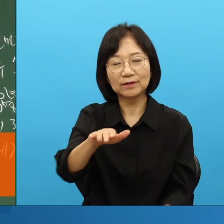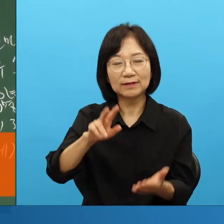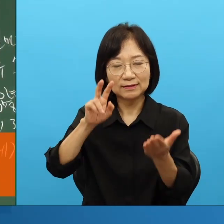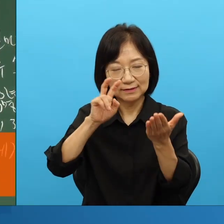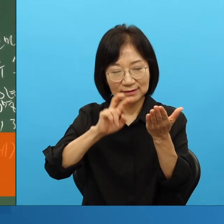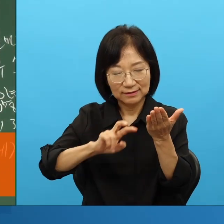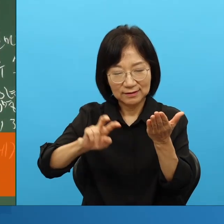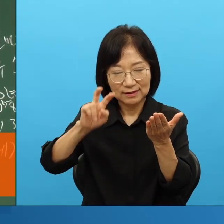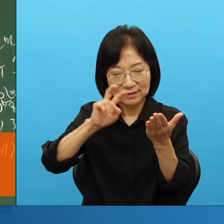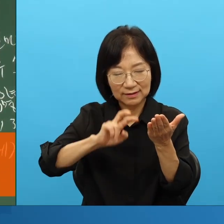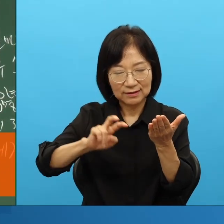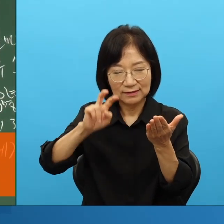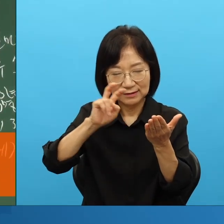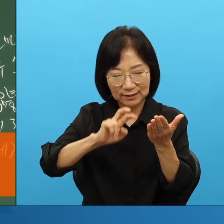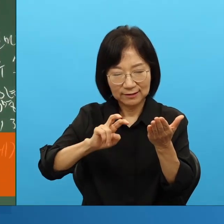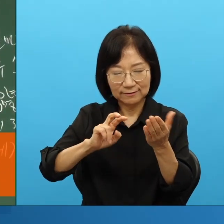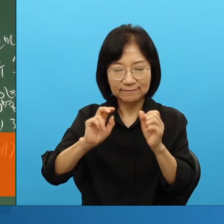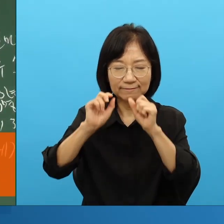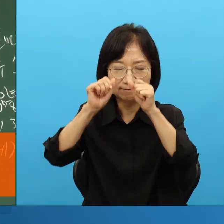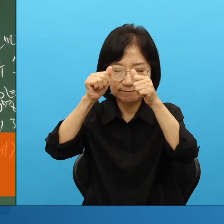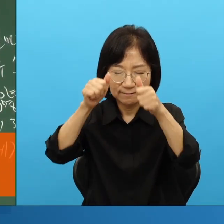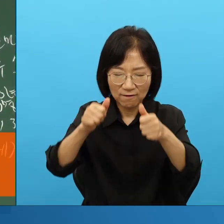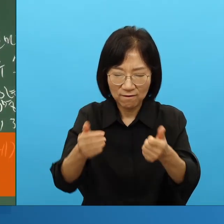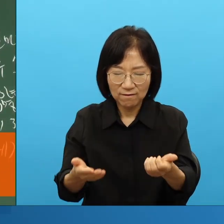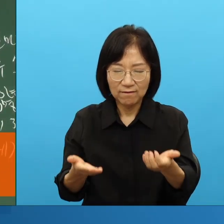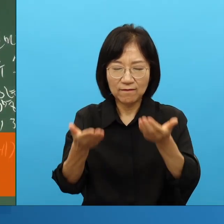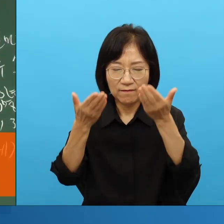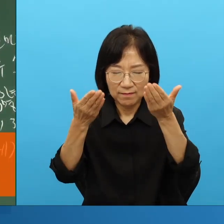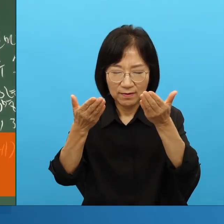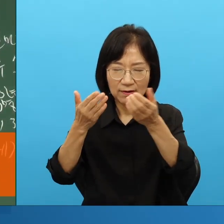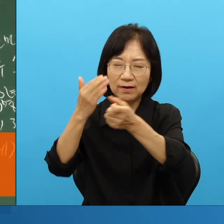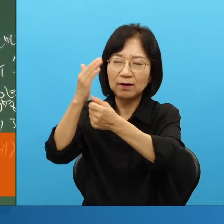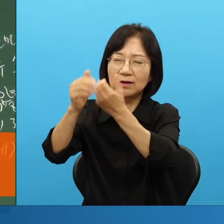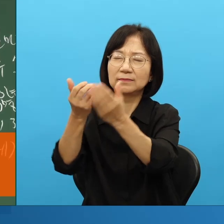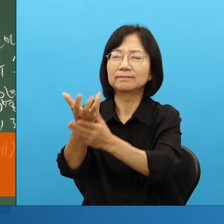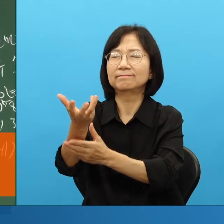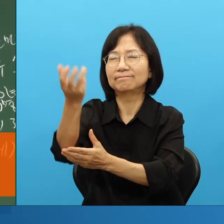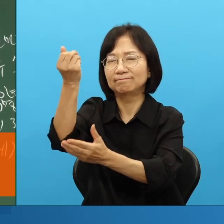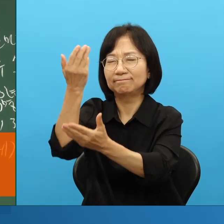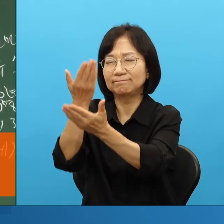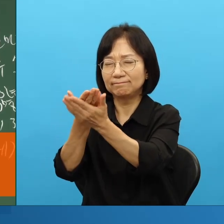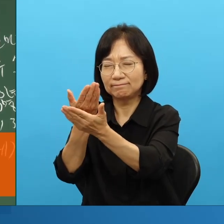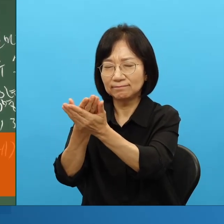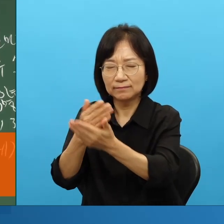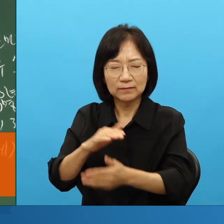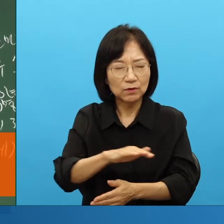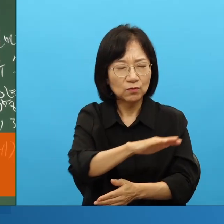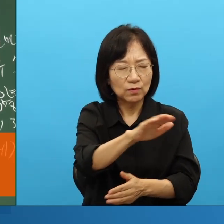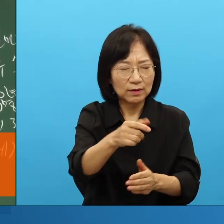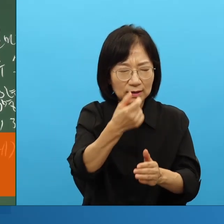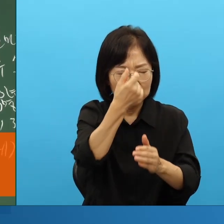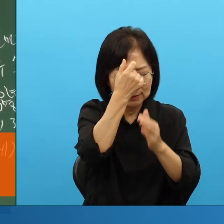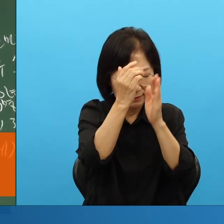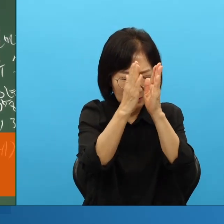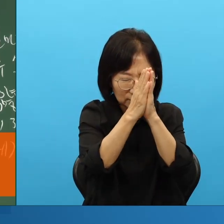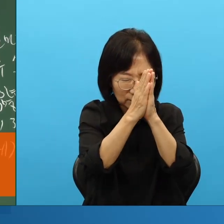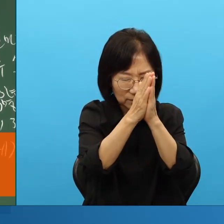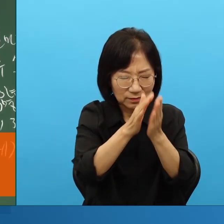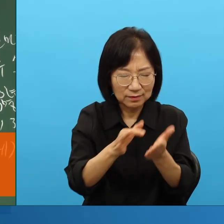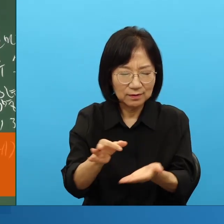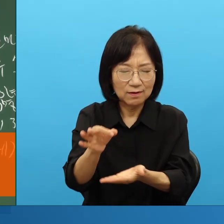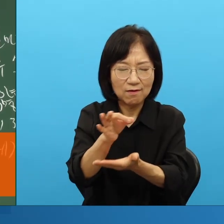경배를 하나님이 받으시옵소서. 愿神悦纳我们的赞美和敬拜. 우리의 기도와 예물을 하나님이